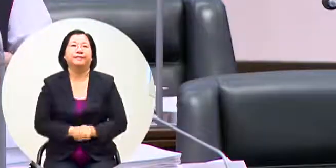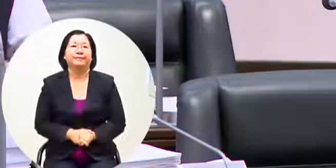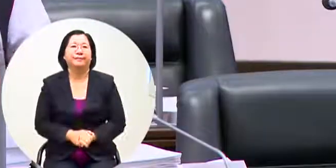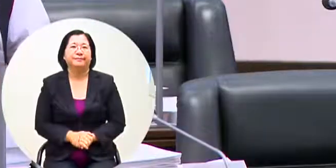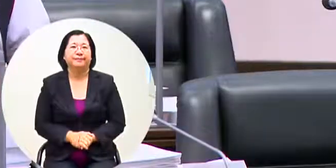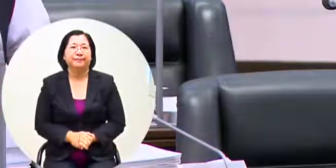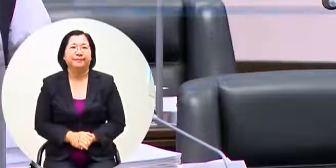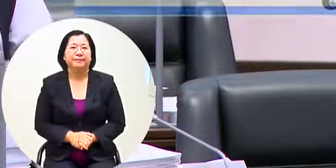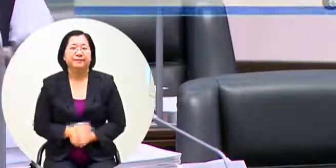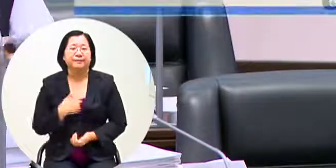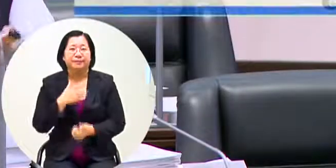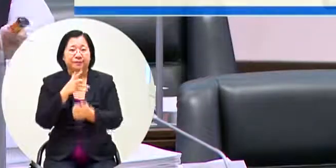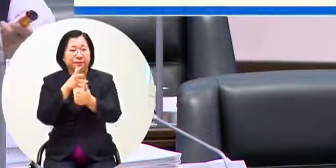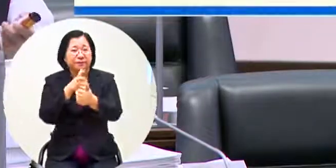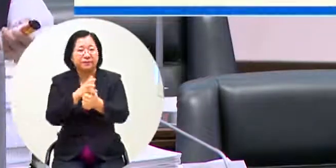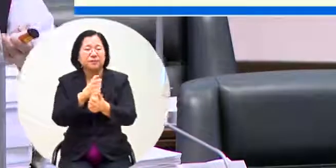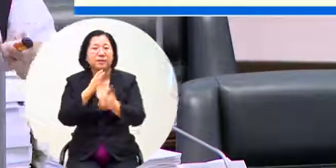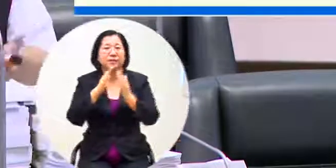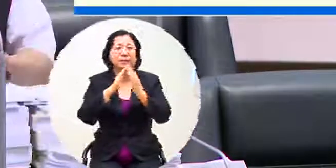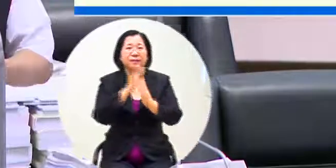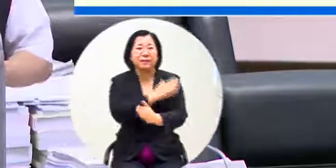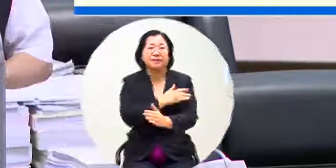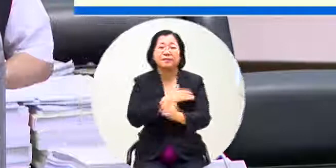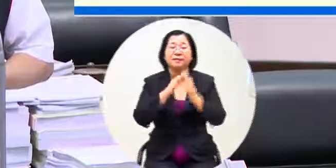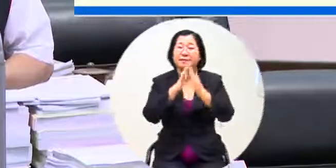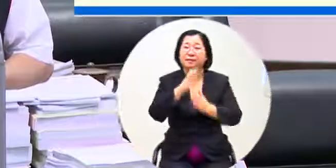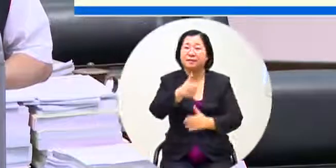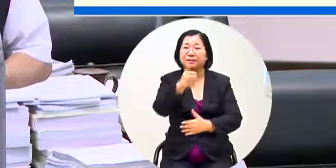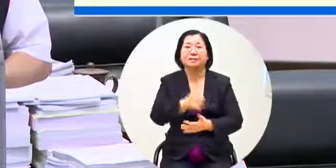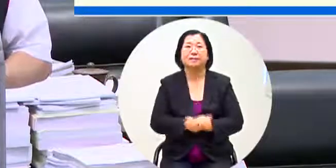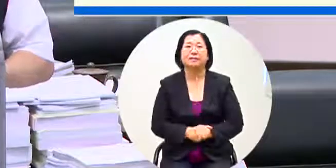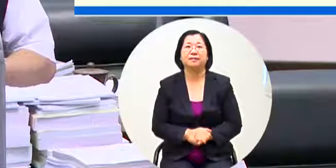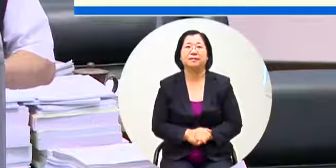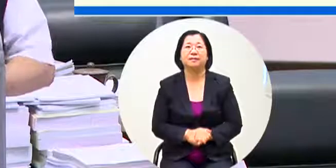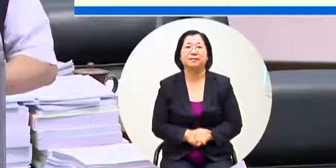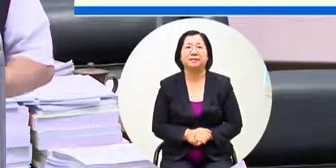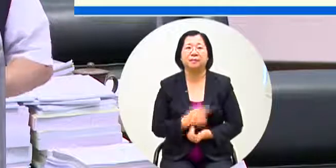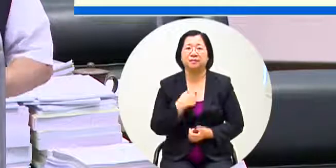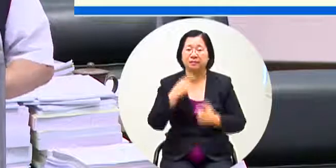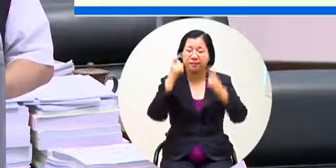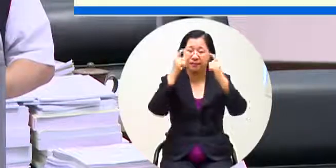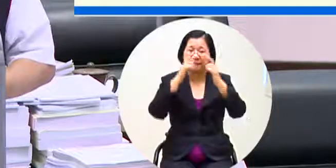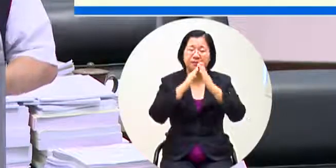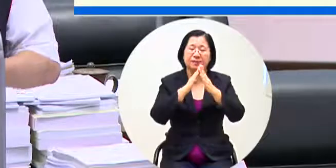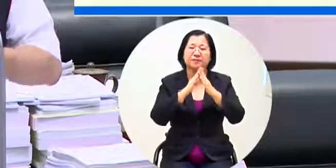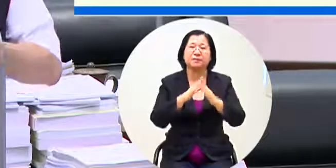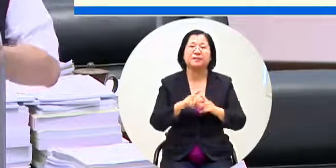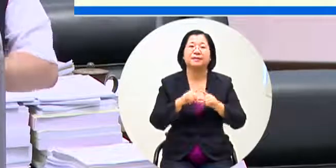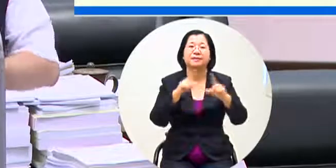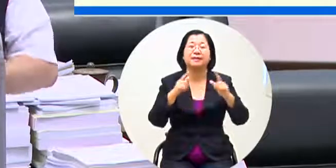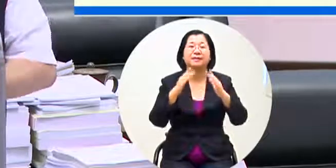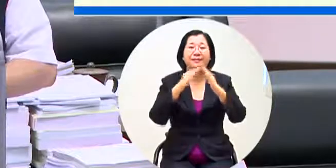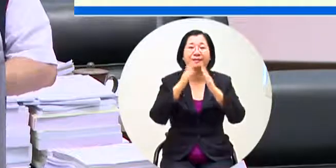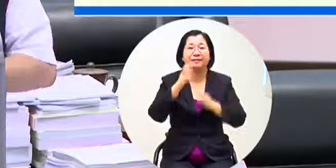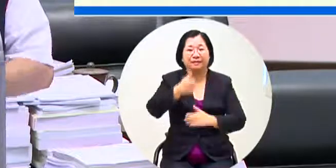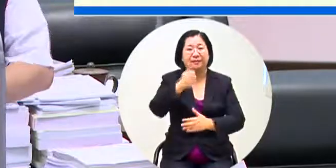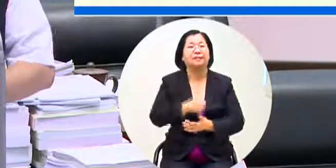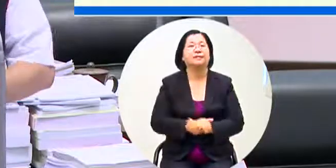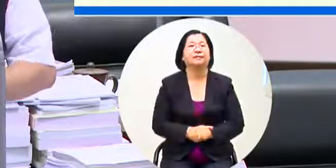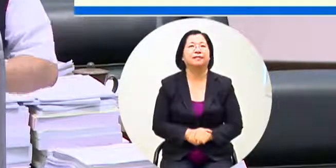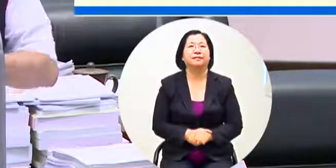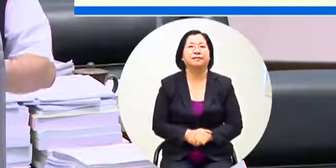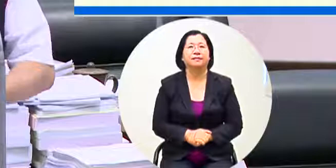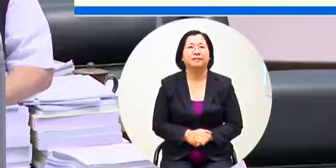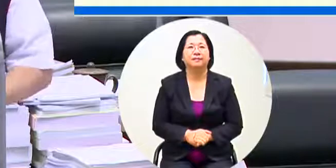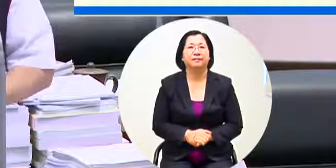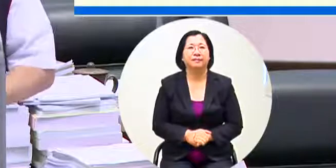长吼，这咱你属于咱大用这这个大家庭吼，我想有必须要吼，咱人民人而且心